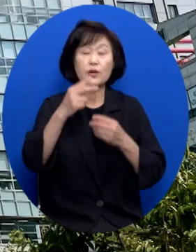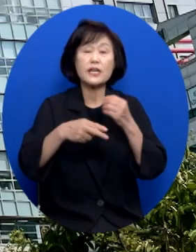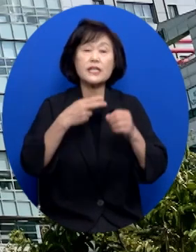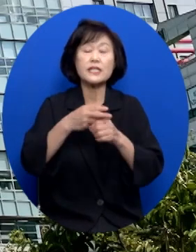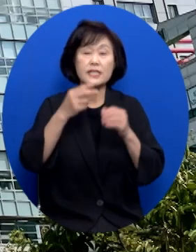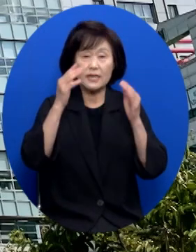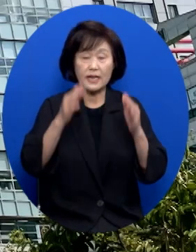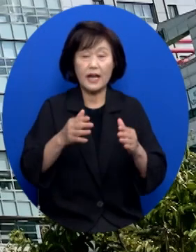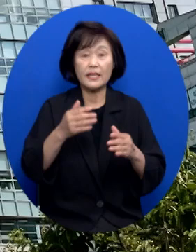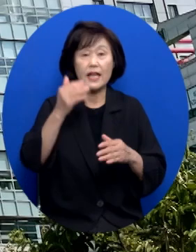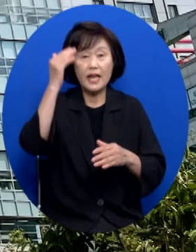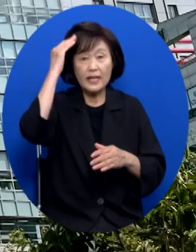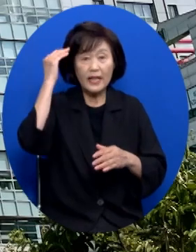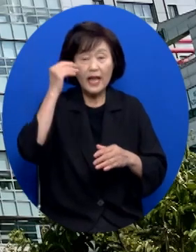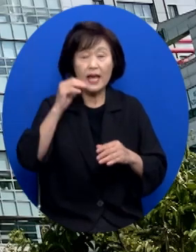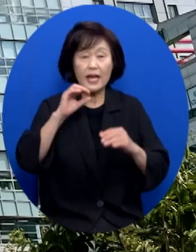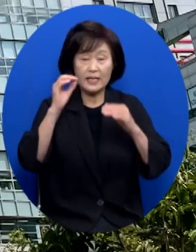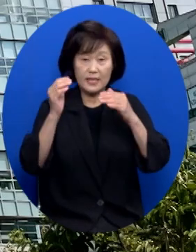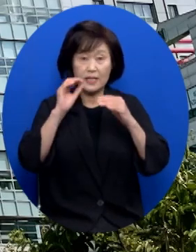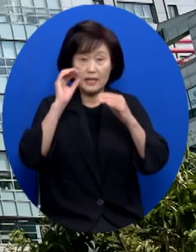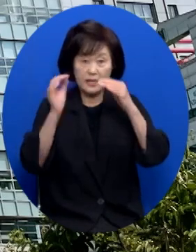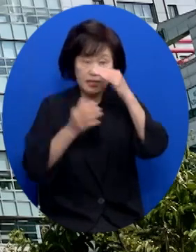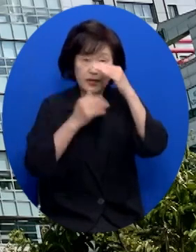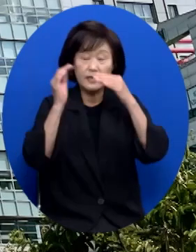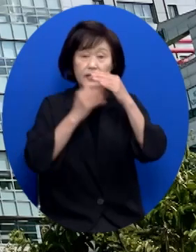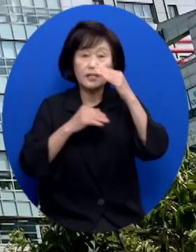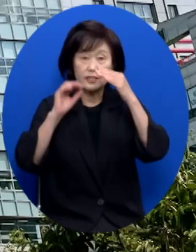동안 대한성공회를 이끌 예정입니다.